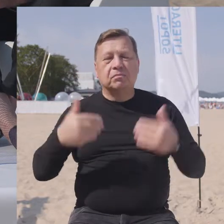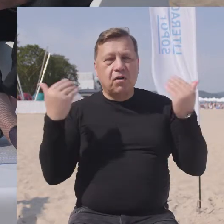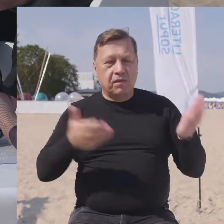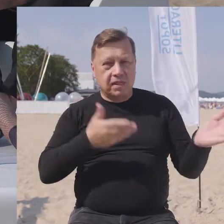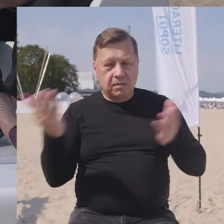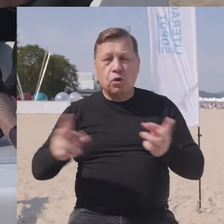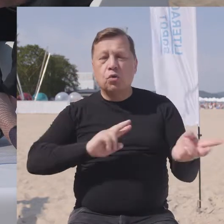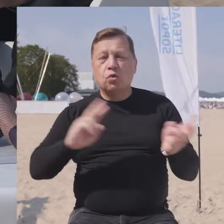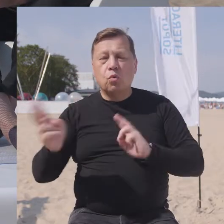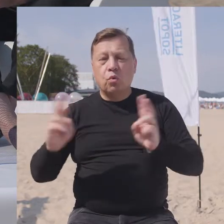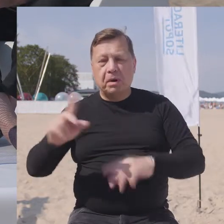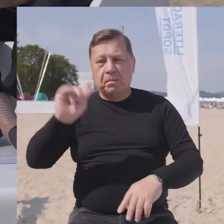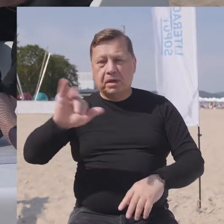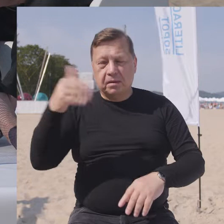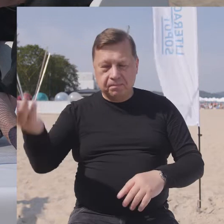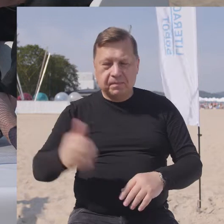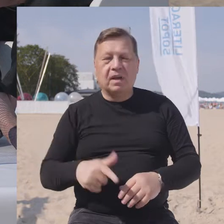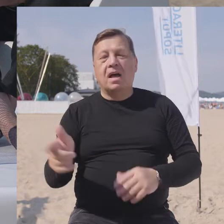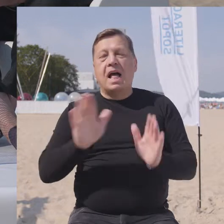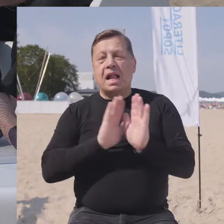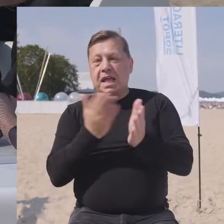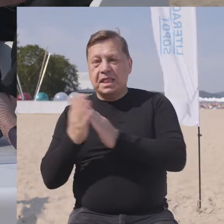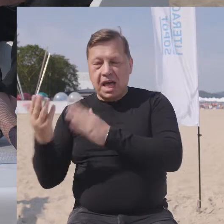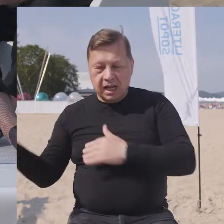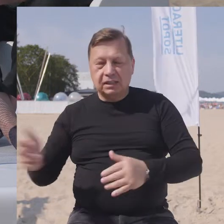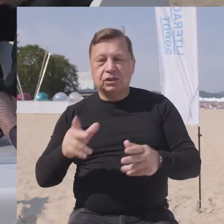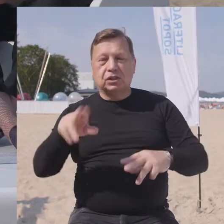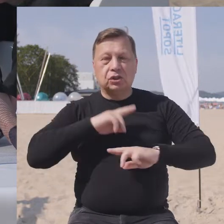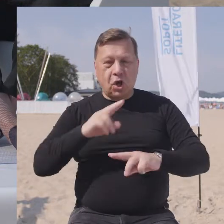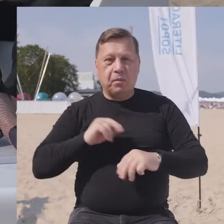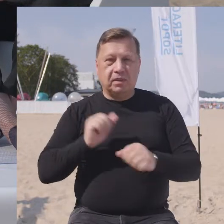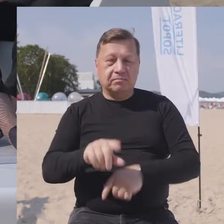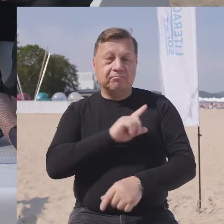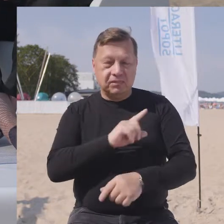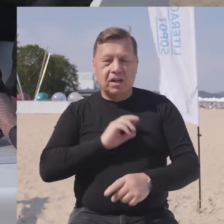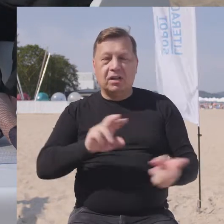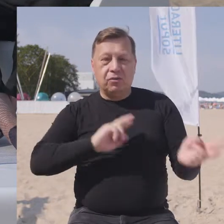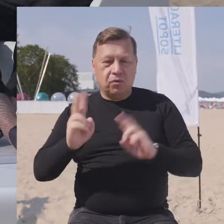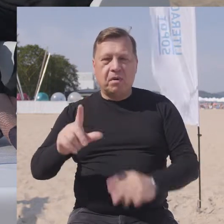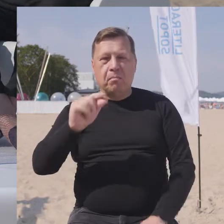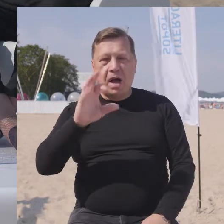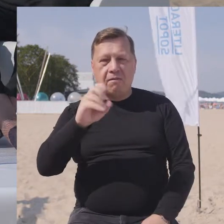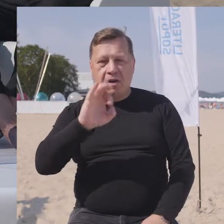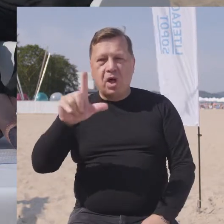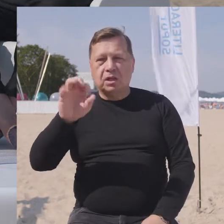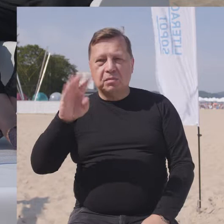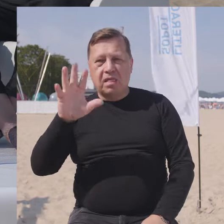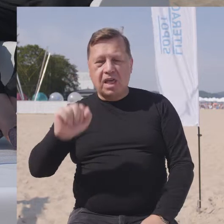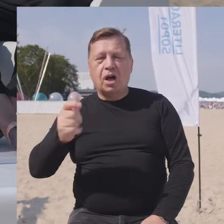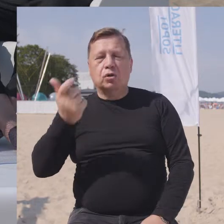migowy. To świetnie, że Literacki Sopot jak zawsze o to dba. Elżbieta Żurawska i Paweł Żurawski będą z nami dzisiaj i będą tłumaczyć. Proszę o